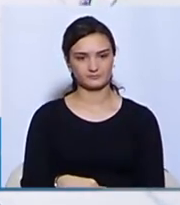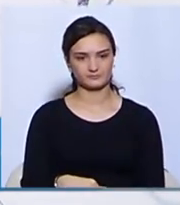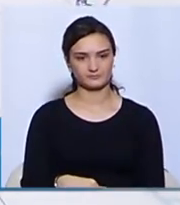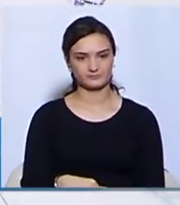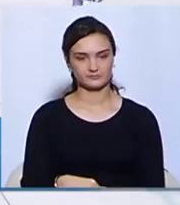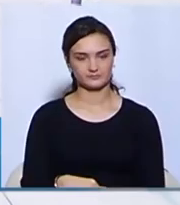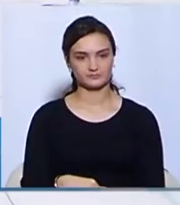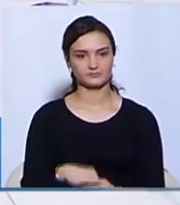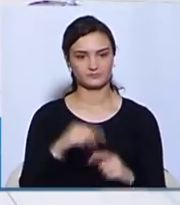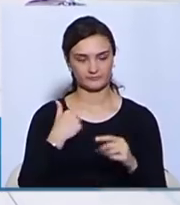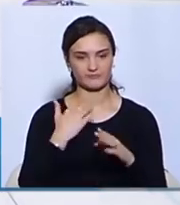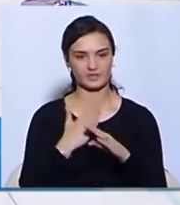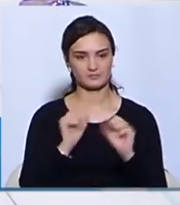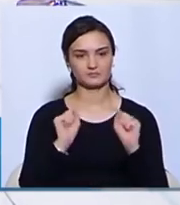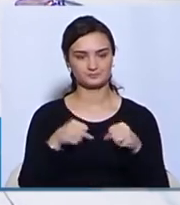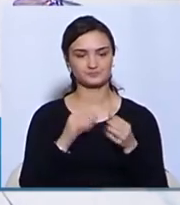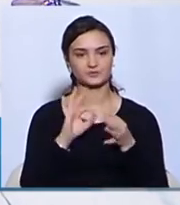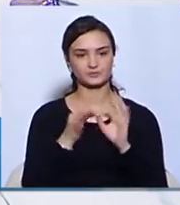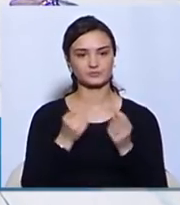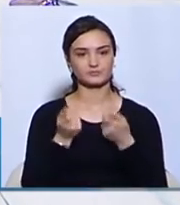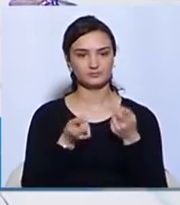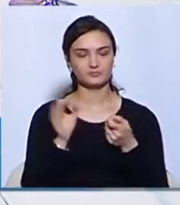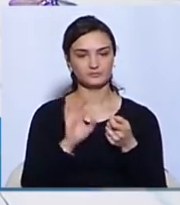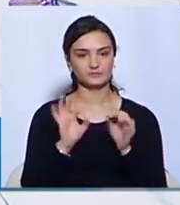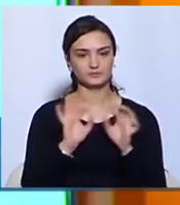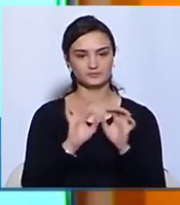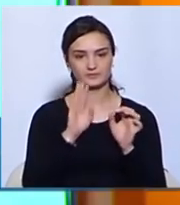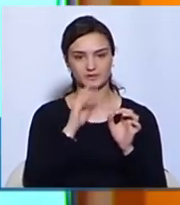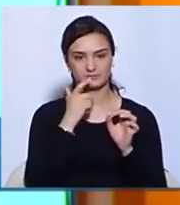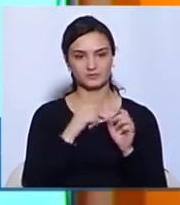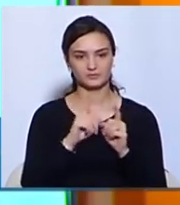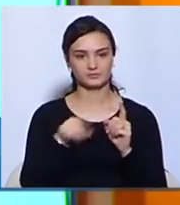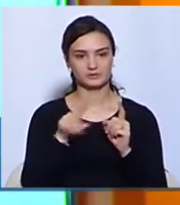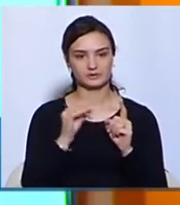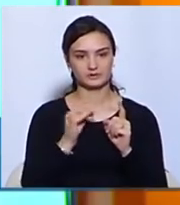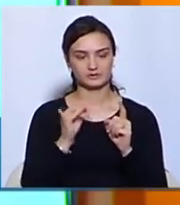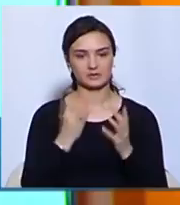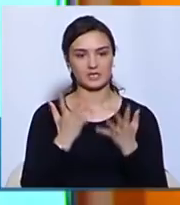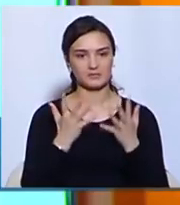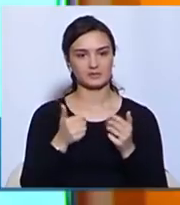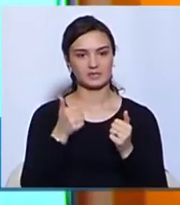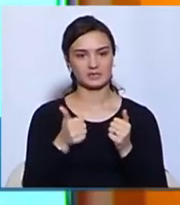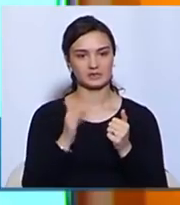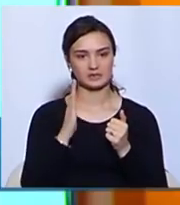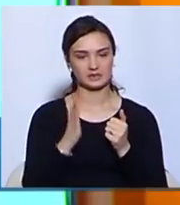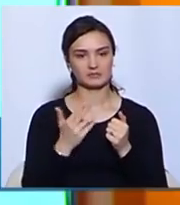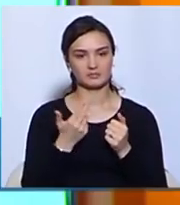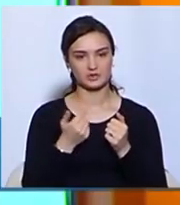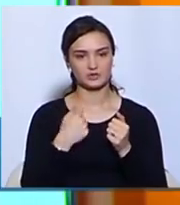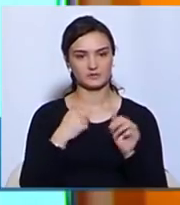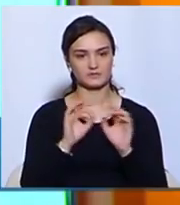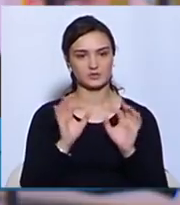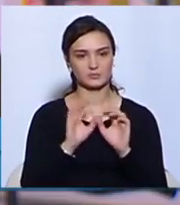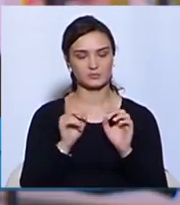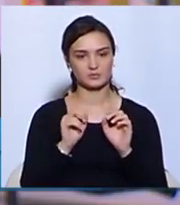არის ჩვენ გვექნება შესაძლებლობა დეტალურად ზოგიერთ მდგომარეობაზე ვისაუბროთ, იმიტომ რომ ქალბატონებს ეს აინტერესებს. ალბათ კარგი იქნება, რადგან ჩვენ